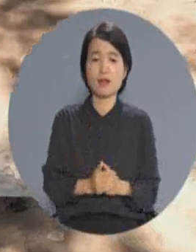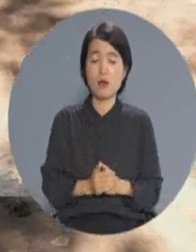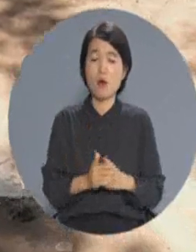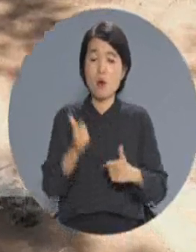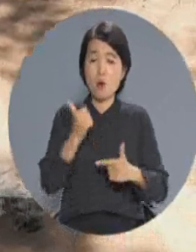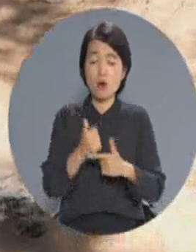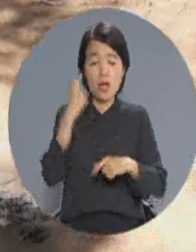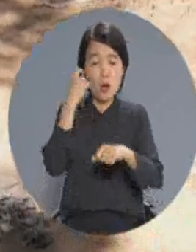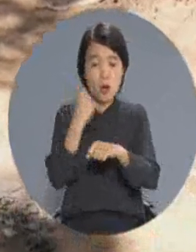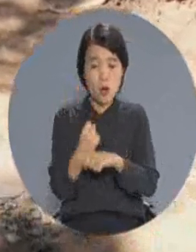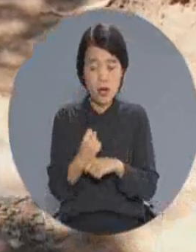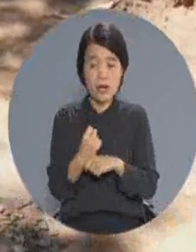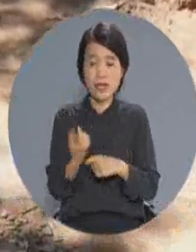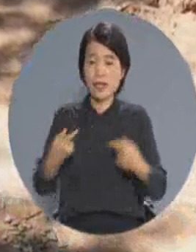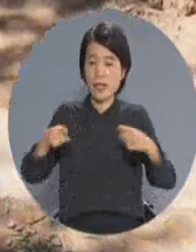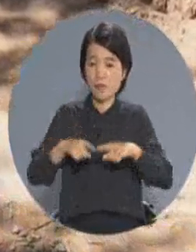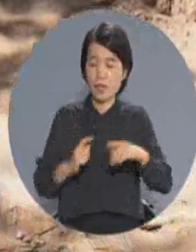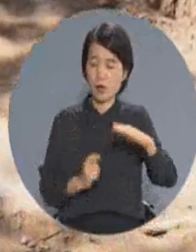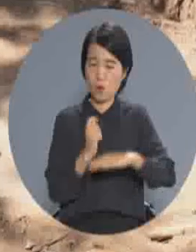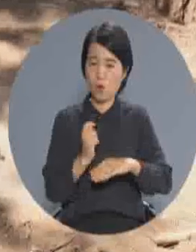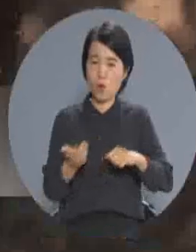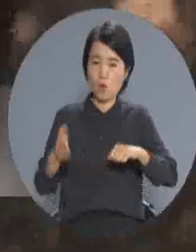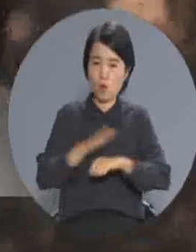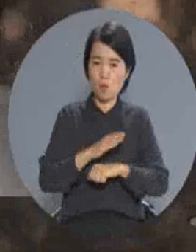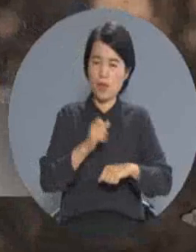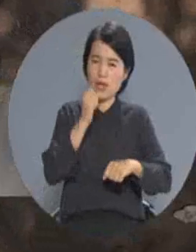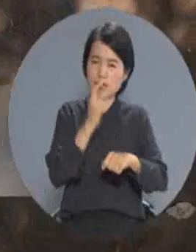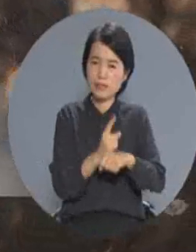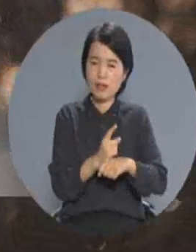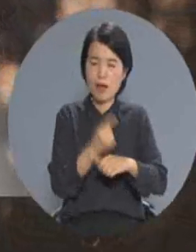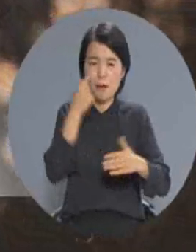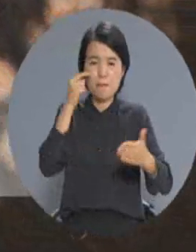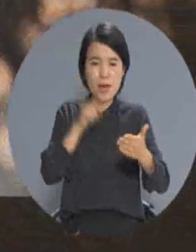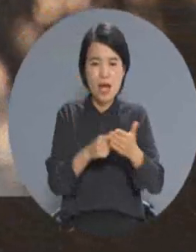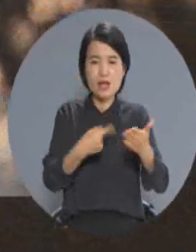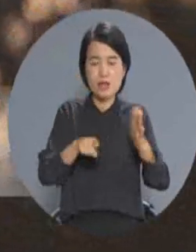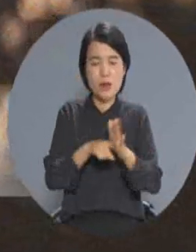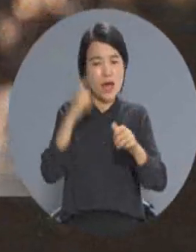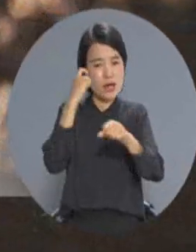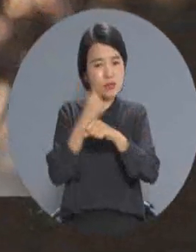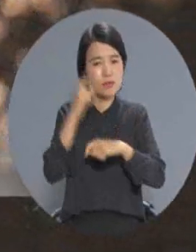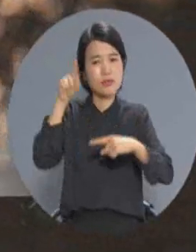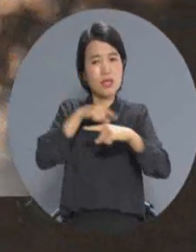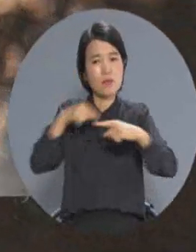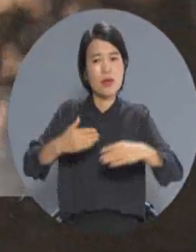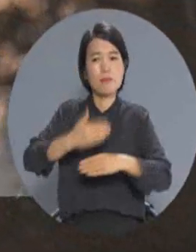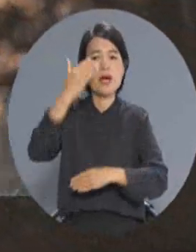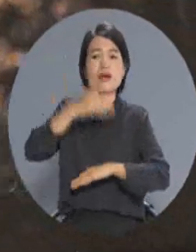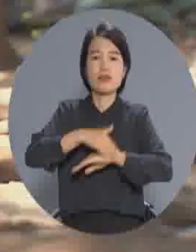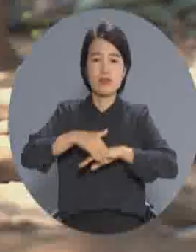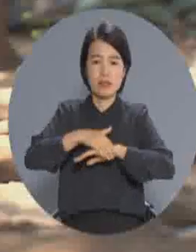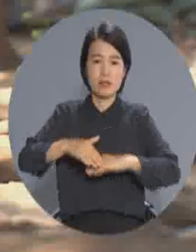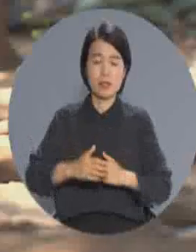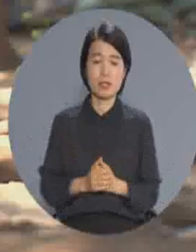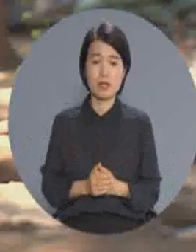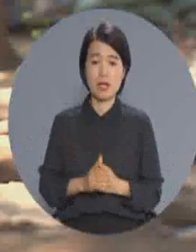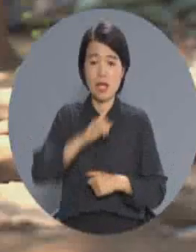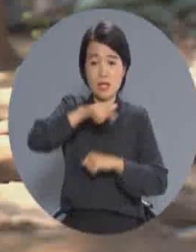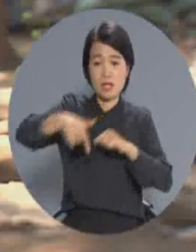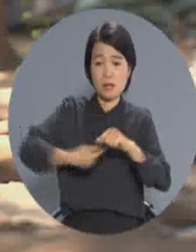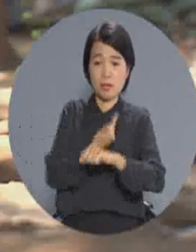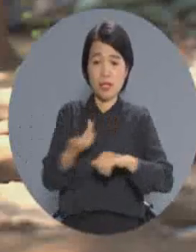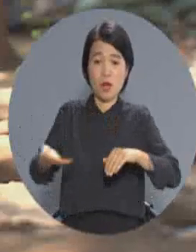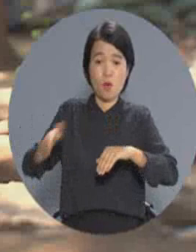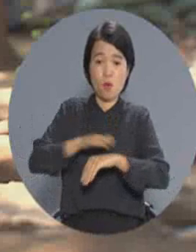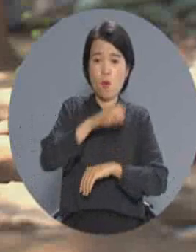호남 고고학회와 함께 고흥 고분들의 성격을 밝히기 위한 학술 대회를 개최할 예정입니다. 이 일대에 고분이